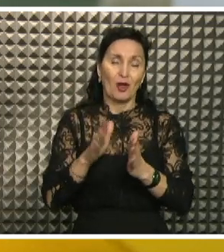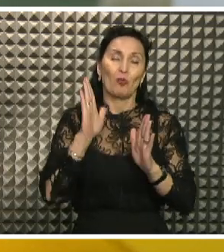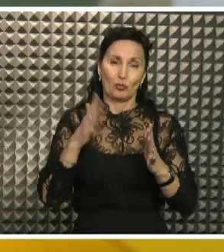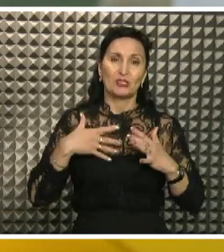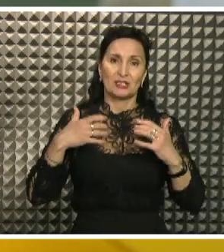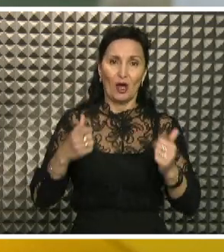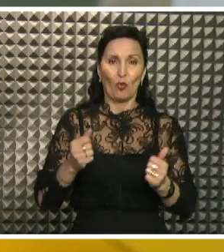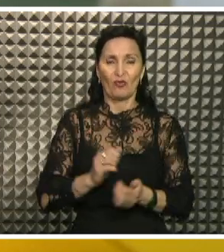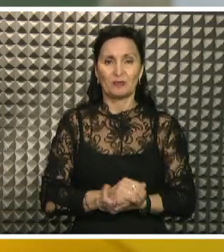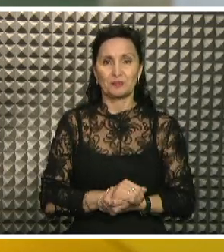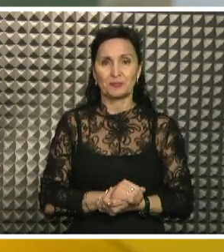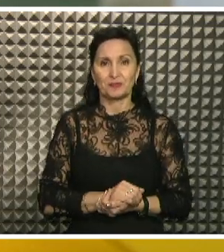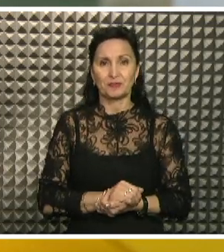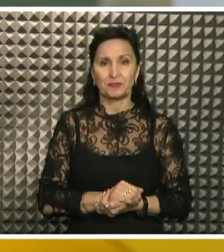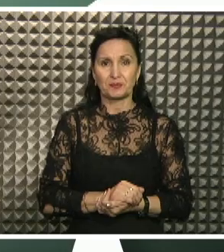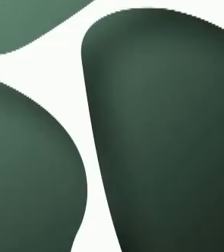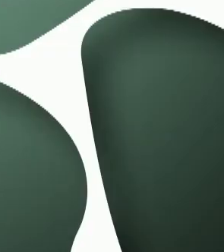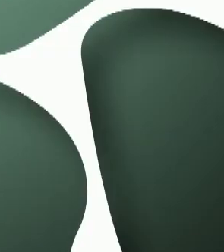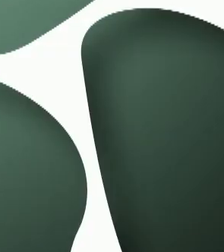здоровы!